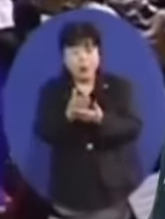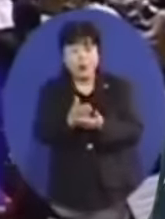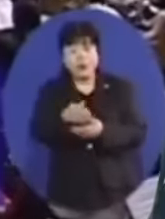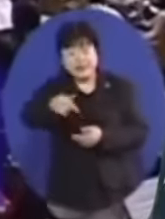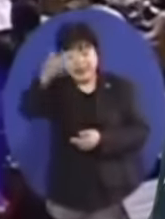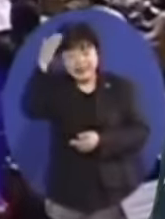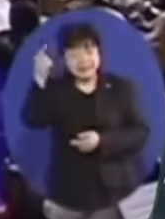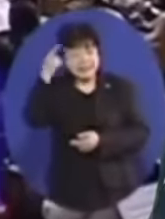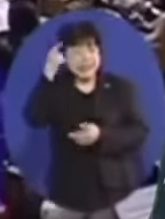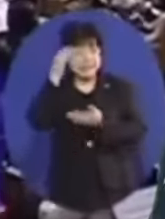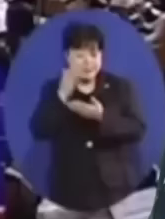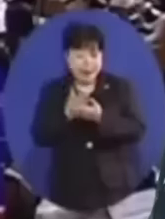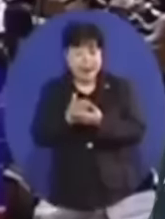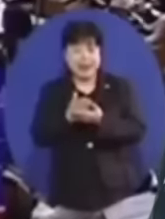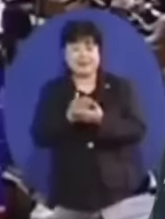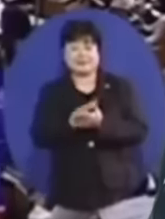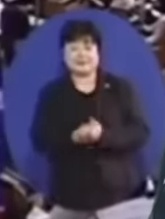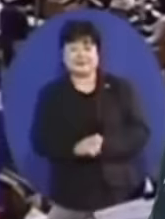옛날 일을 생각하지 말라.